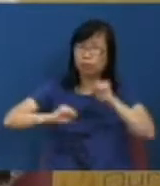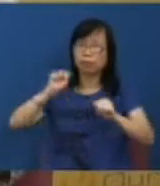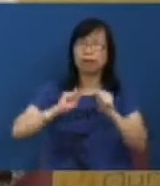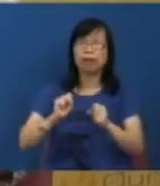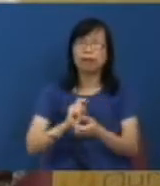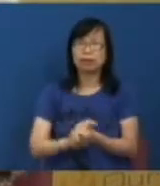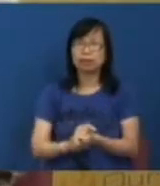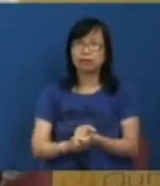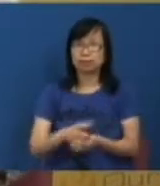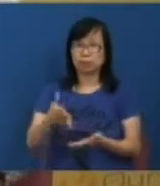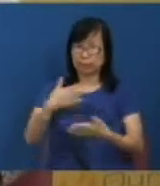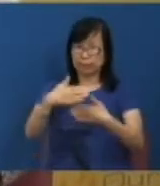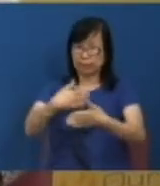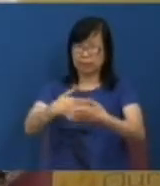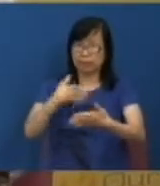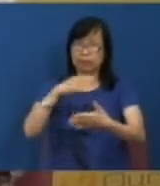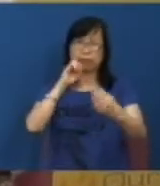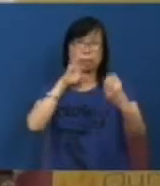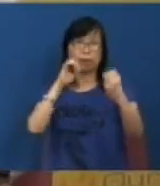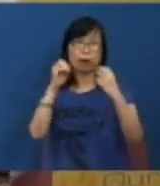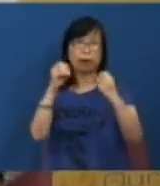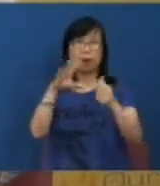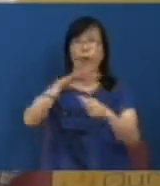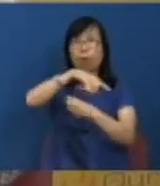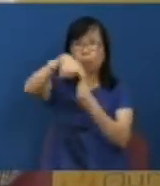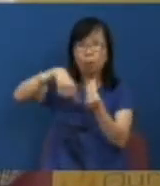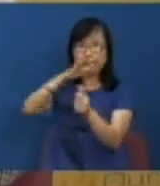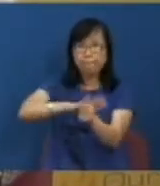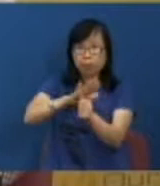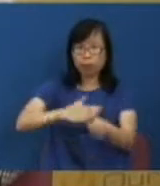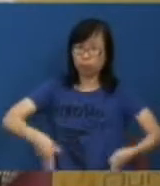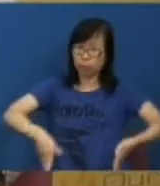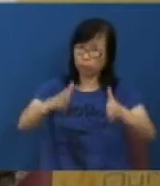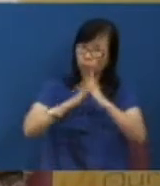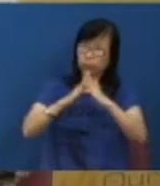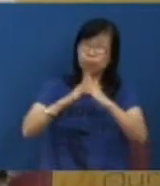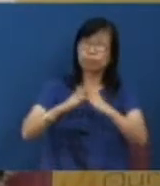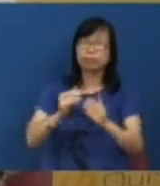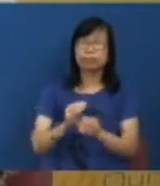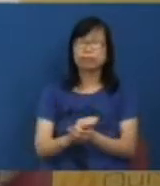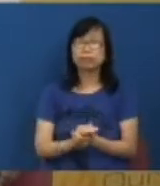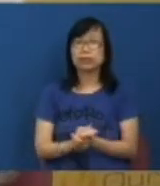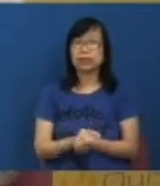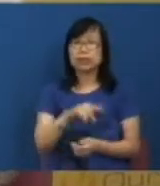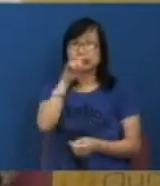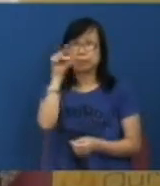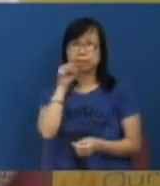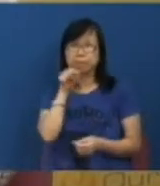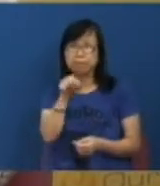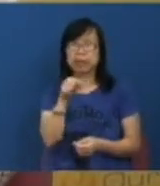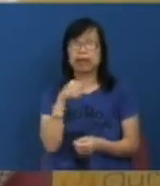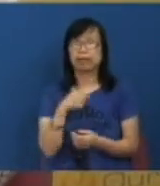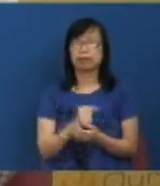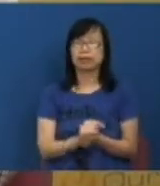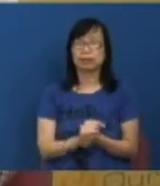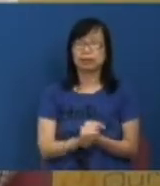啲早前咧就討論嗰、那個。環保村屋的議題嘅，咁啊，其實點解會有呢個咁